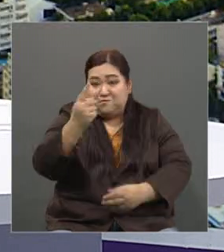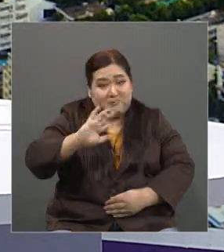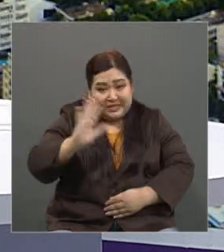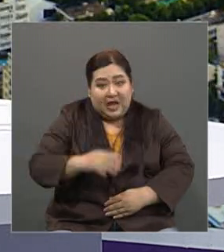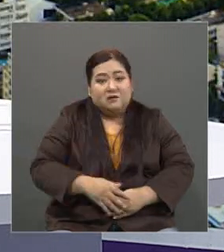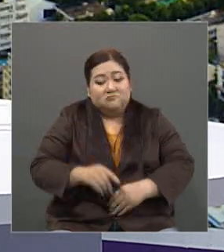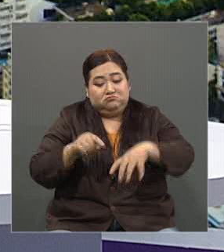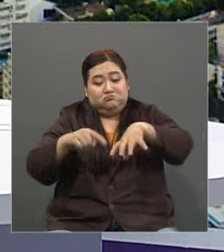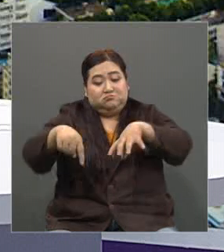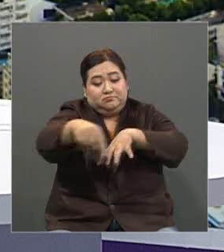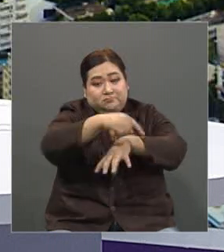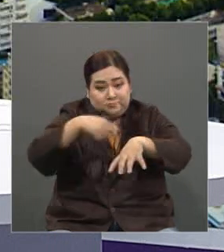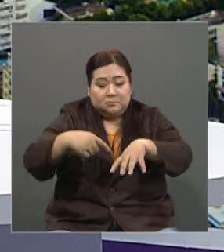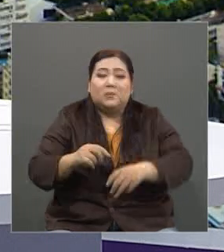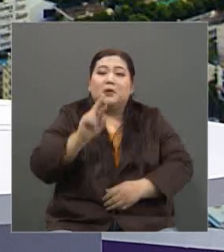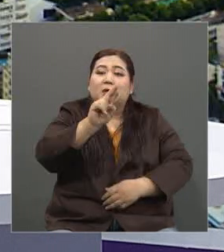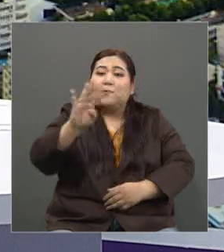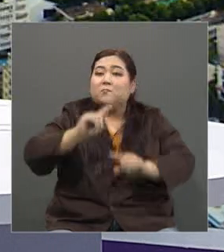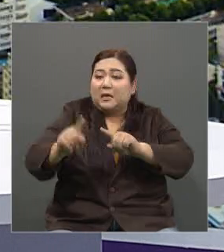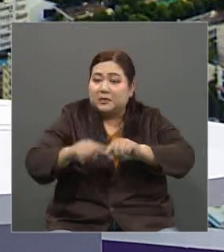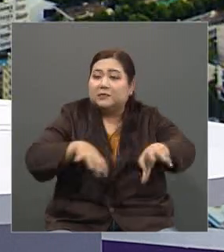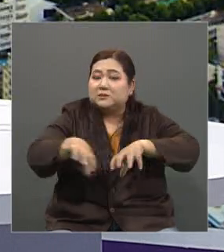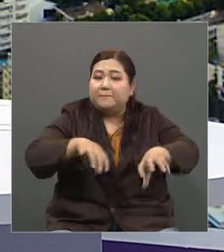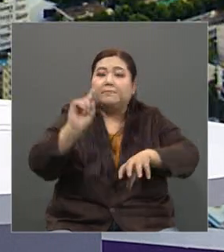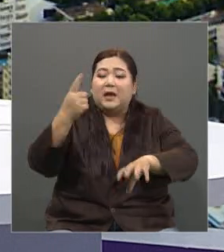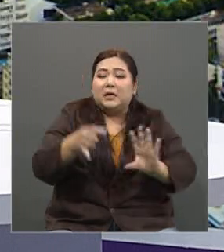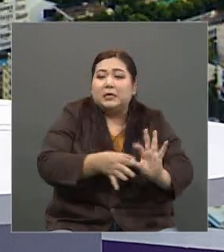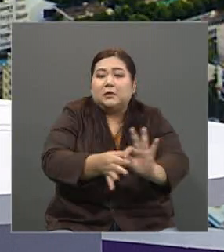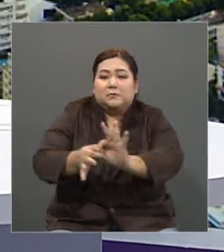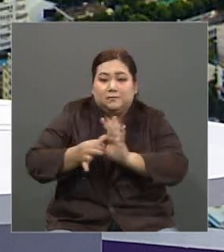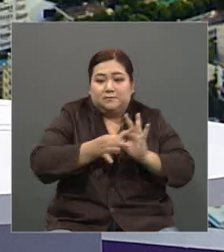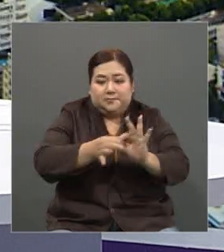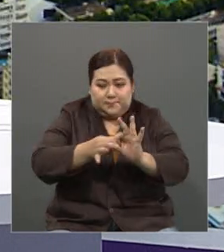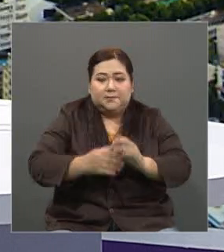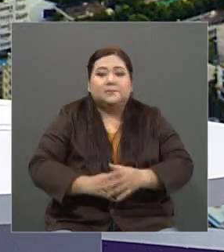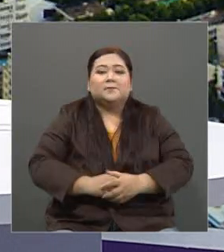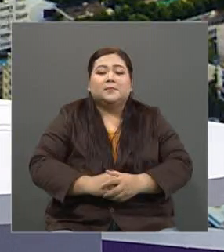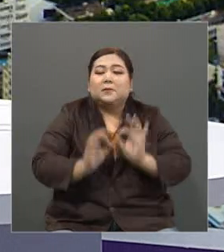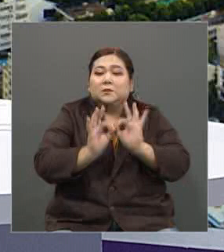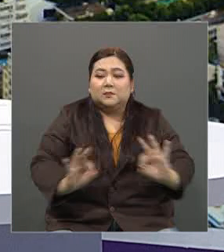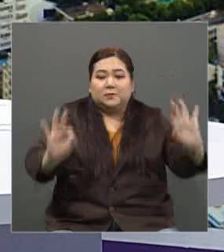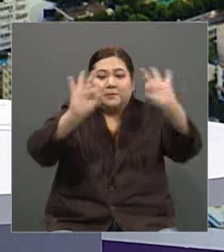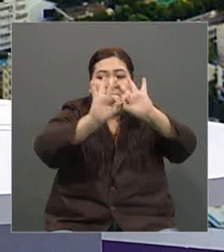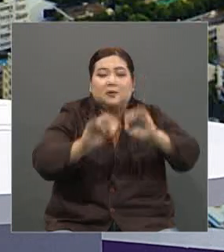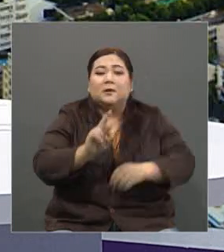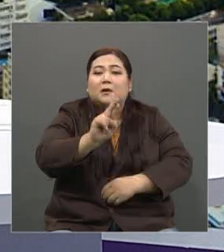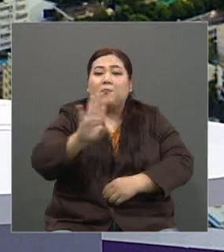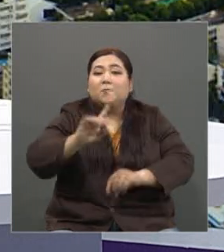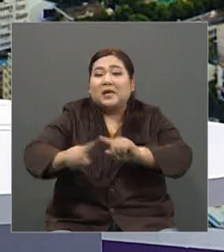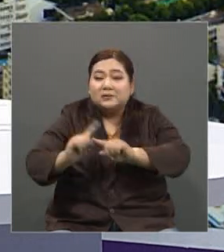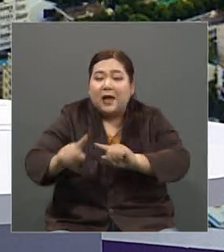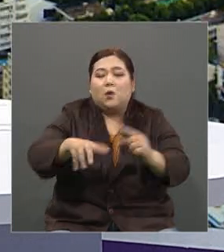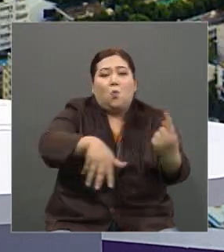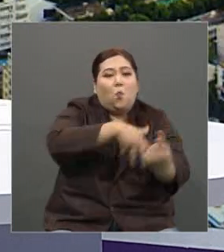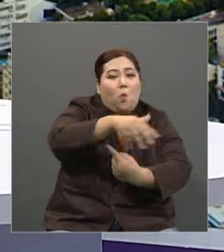แต่เป็นในส่วนของระบบหลาย ๆ ระบบที่เชื่อมโยงต่อใกันสิ่งสำคัญเลยเขปรับปรงนอกจากภูมทักษแล้คื